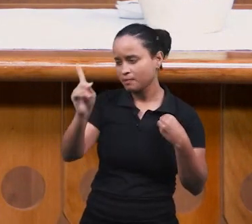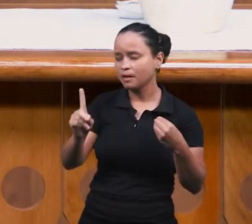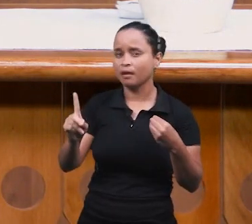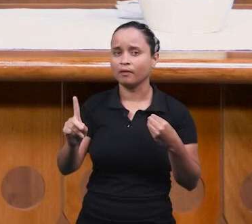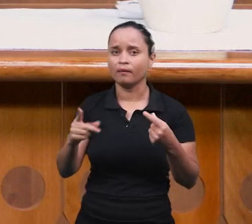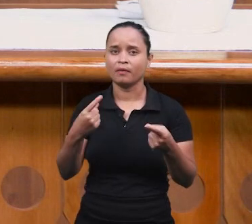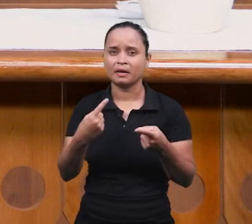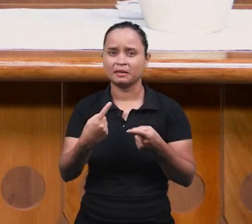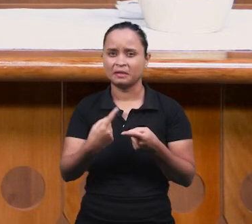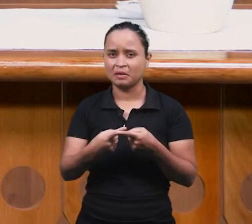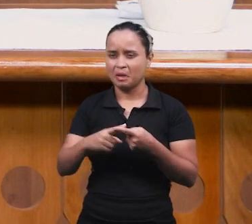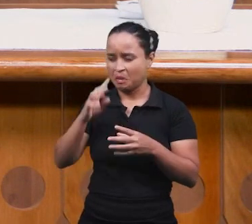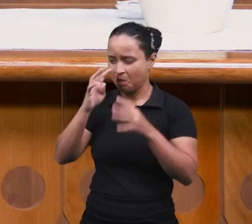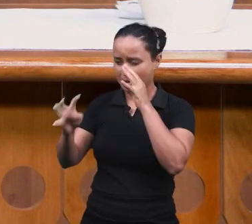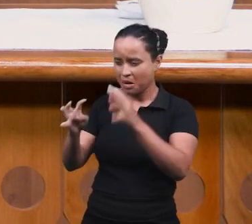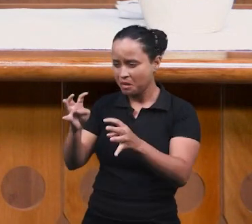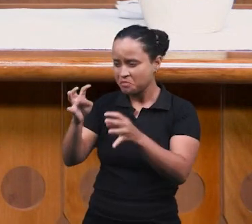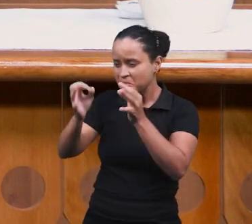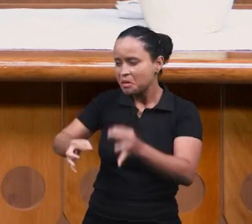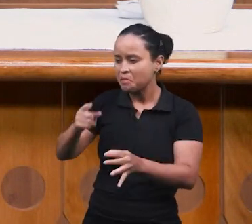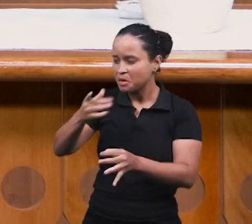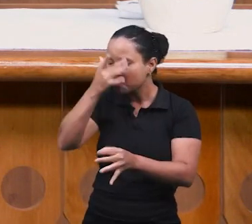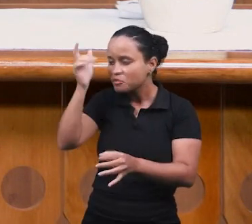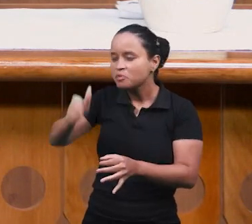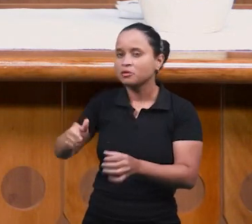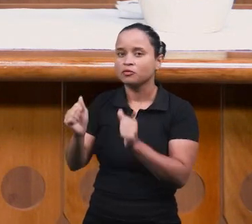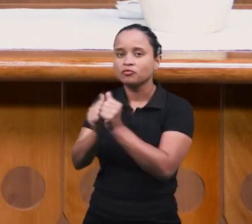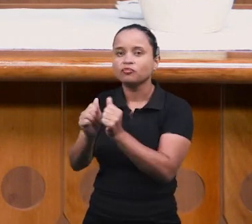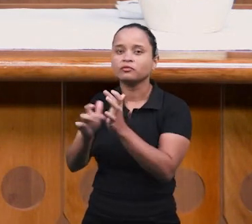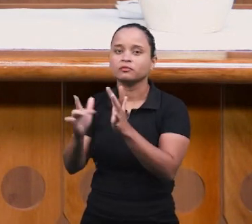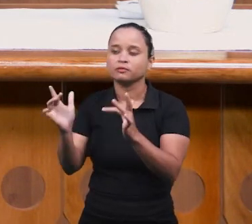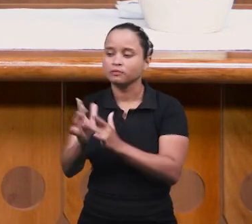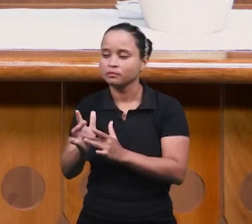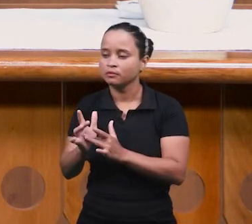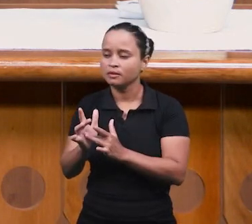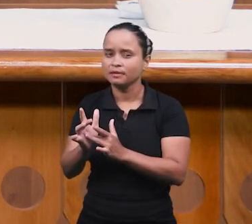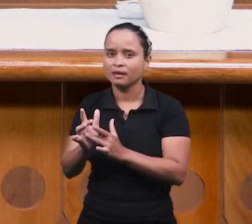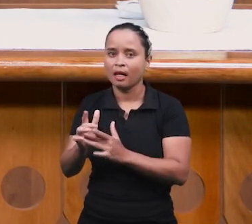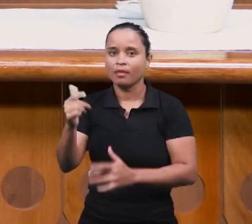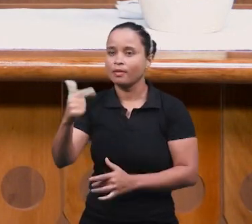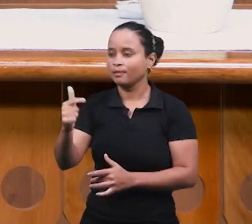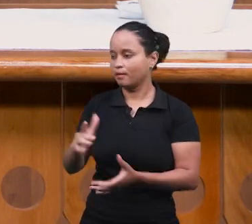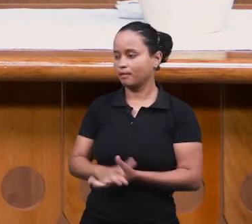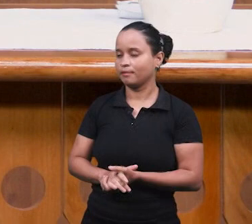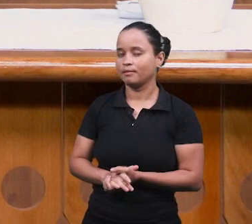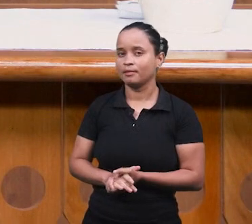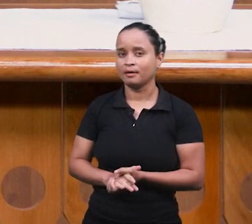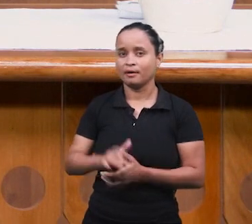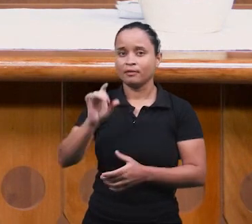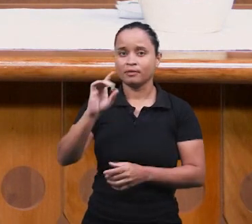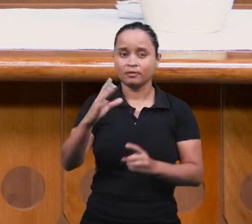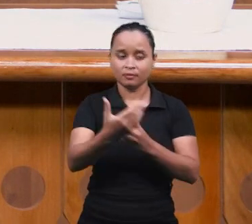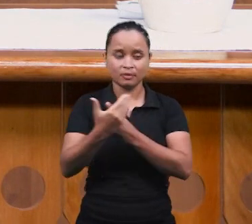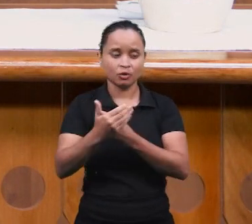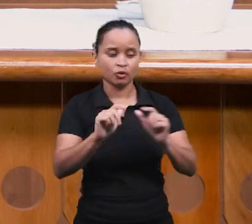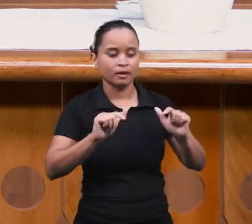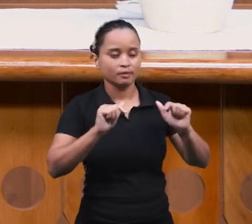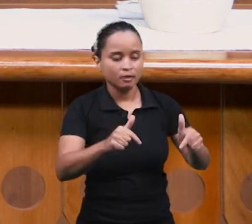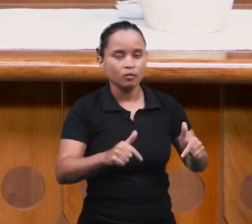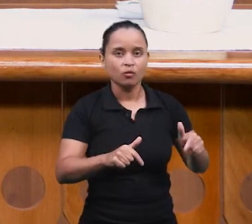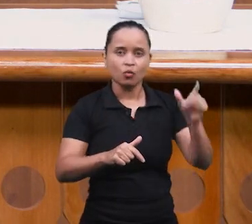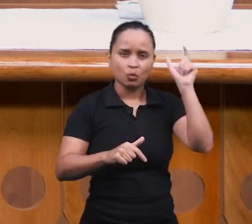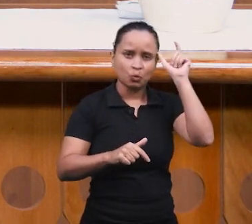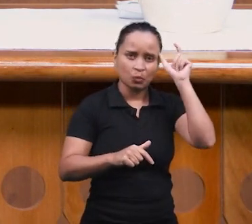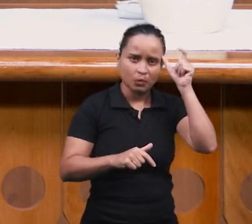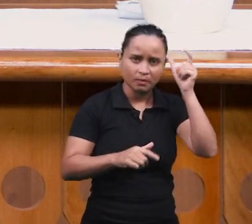en Christ Jésus. Donc, il y a une délivrance, pas seulement de la mort, mais aussi de toute l'action de l'ennemi sur